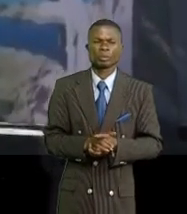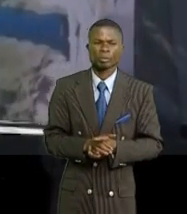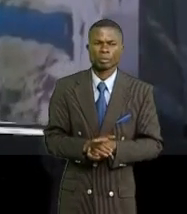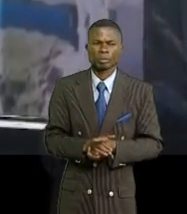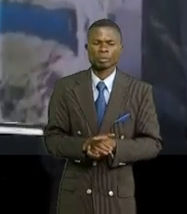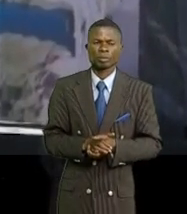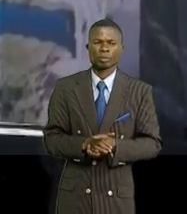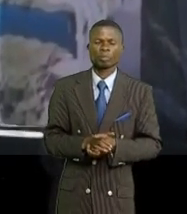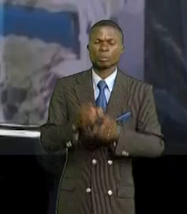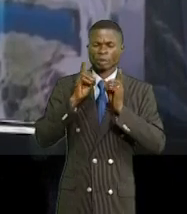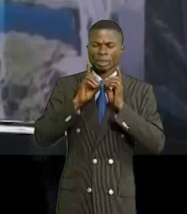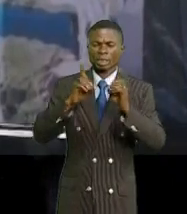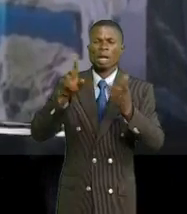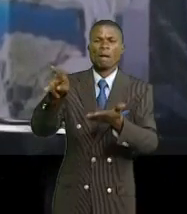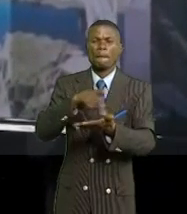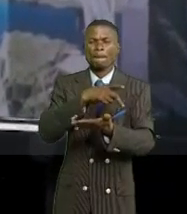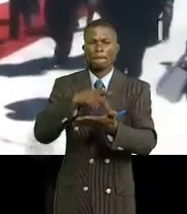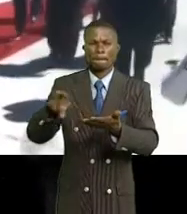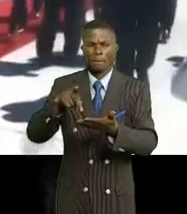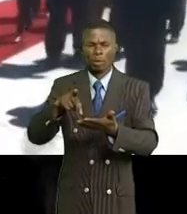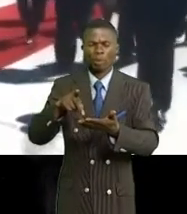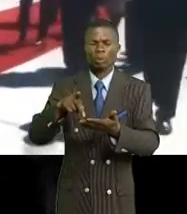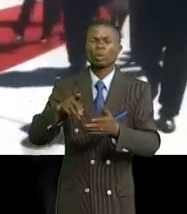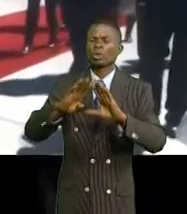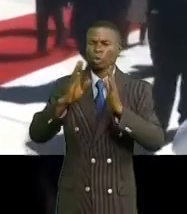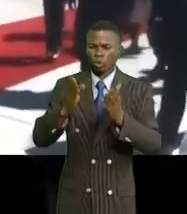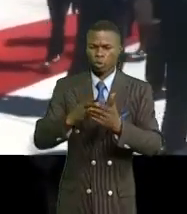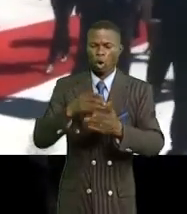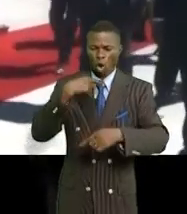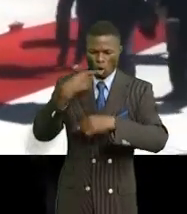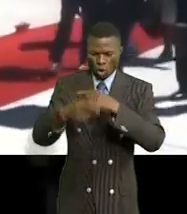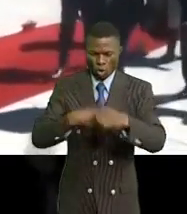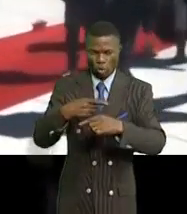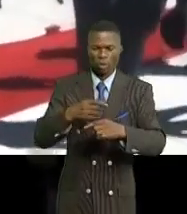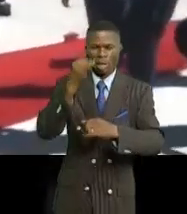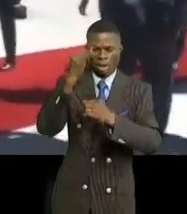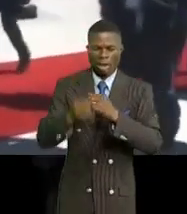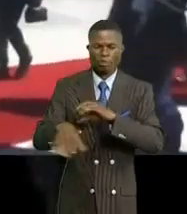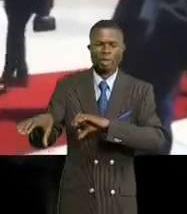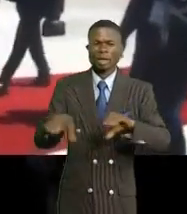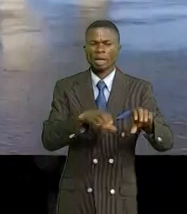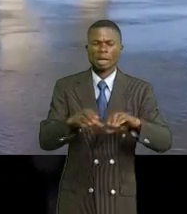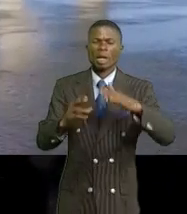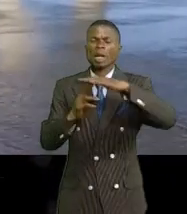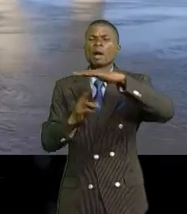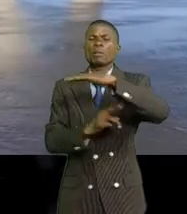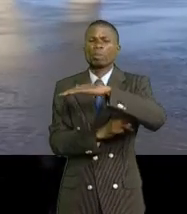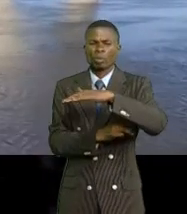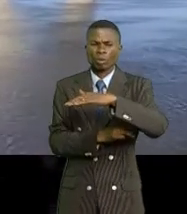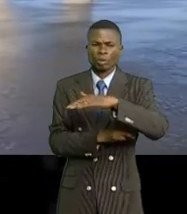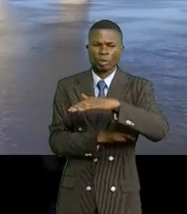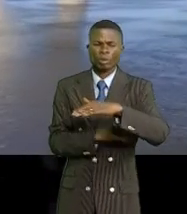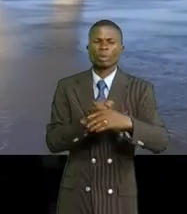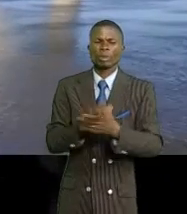Le récital d'un poème en langue nationale a été l'introduction ayant clôturé la cérémonie assise. Tous les chefs